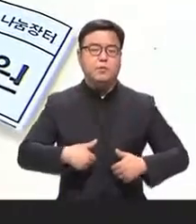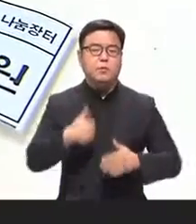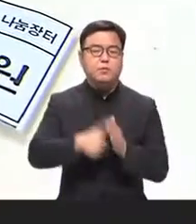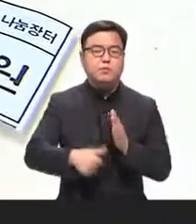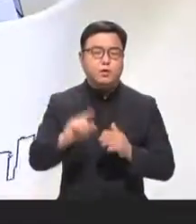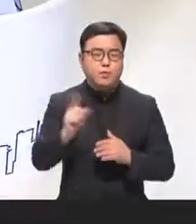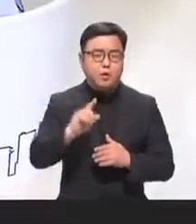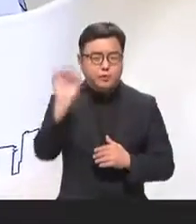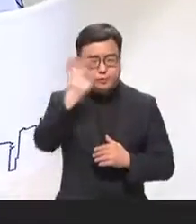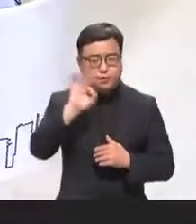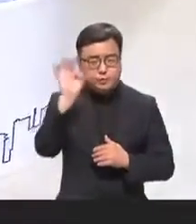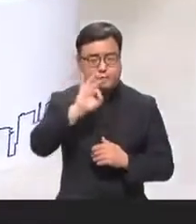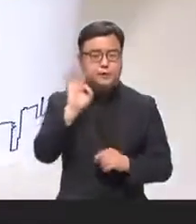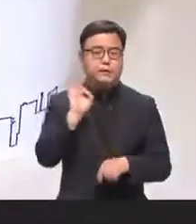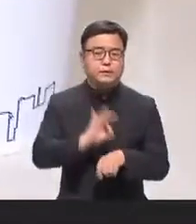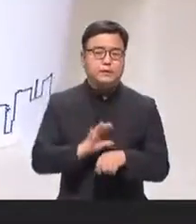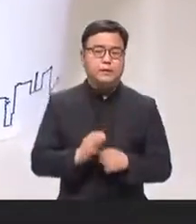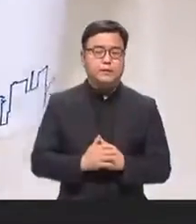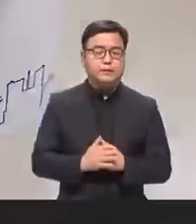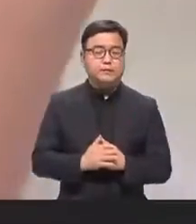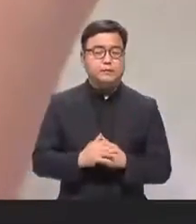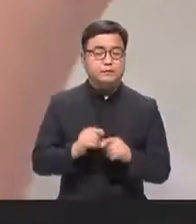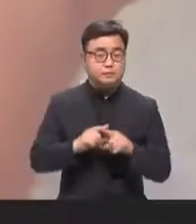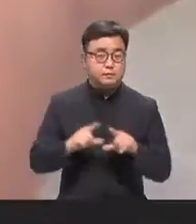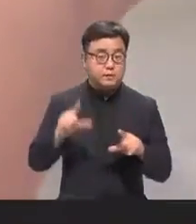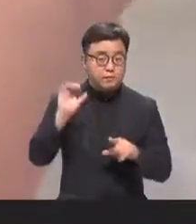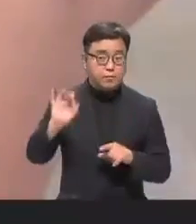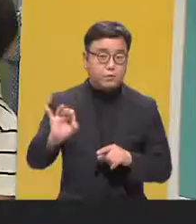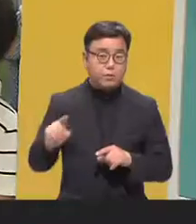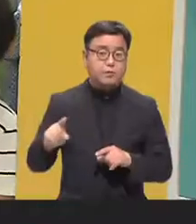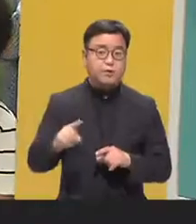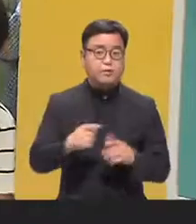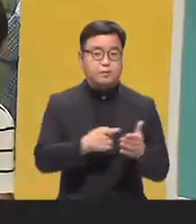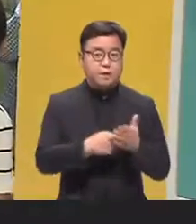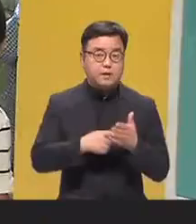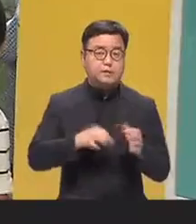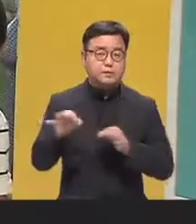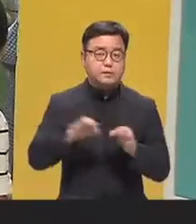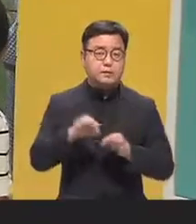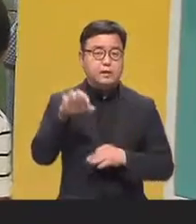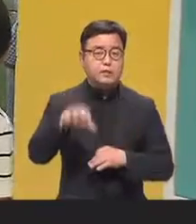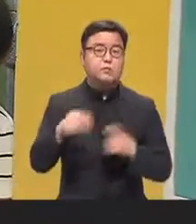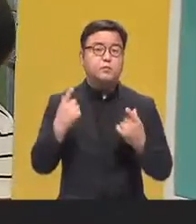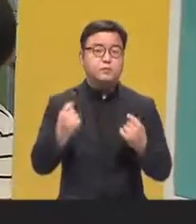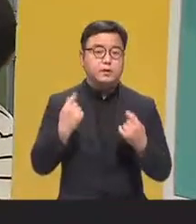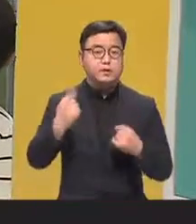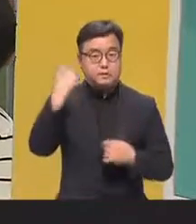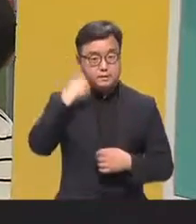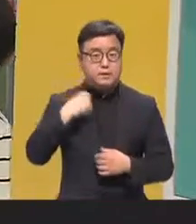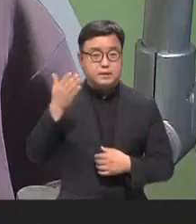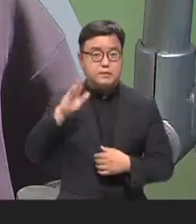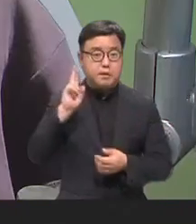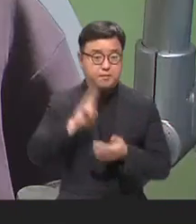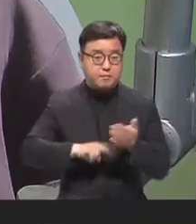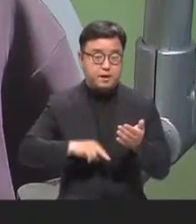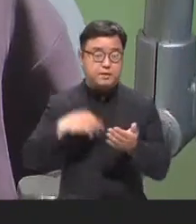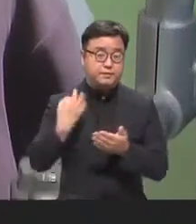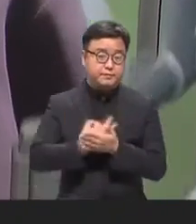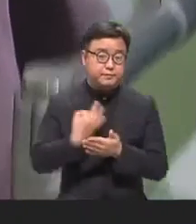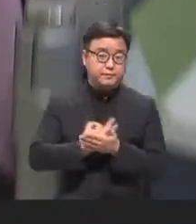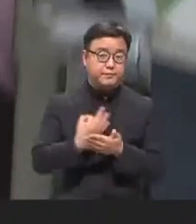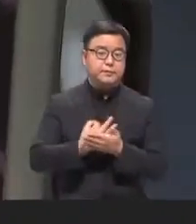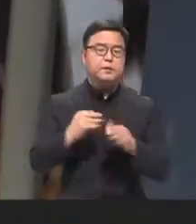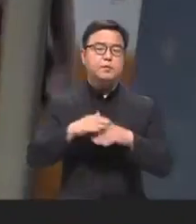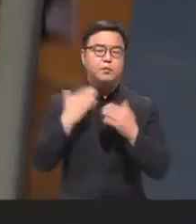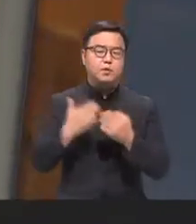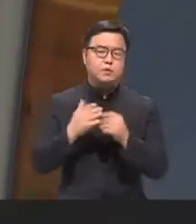구입합니다. 언뜻 보기엔 평범한 알뜰 장터 같지만 이곳에서 물건을 사고 팔아 생긴 수익금은 모두